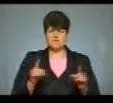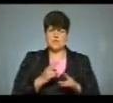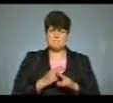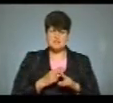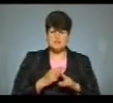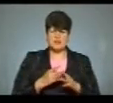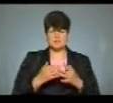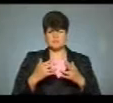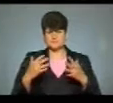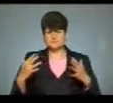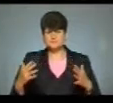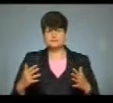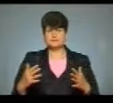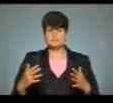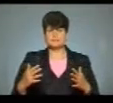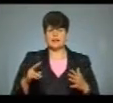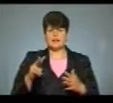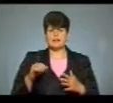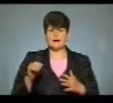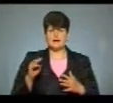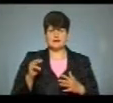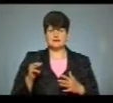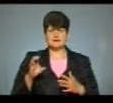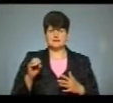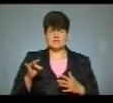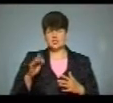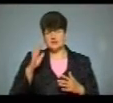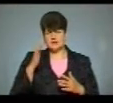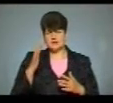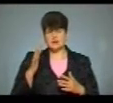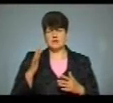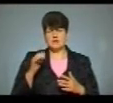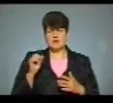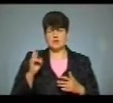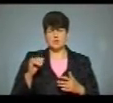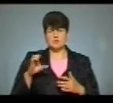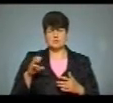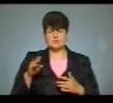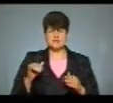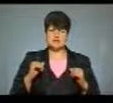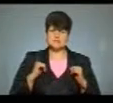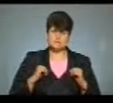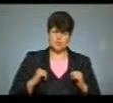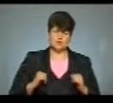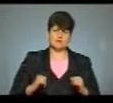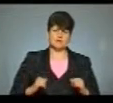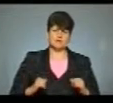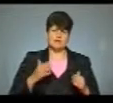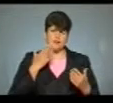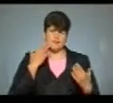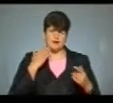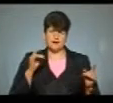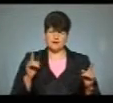панк-рок, ну таке все на кучу. Light Stage – інді-акустика, коротше, спокійна, легка